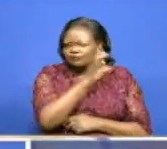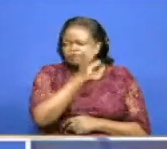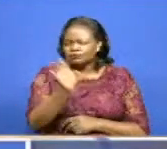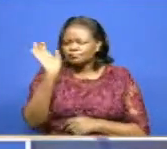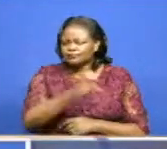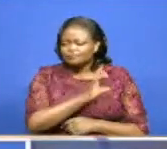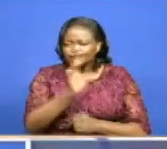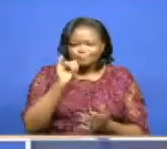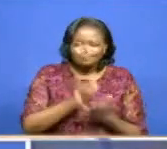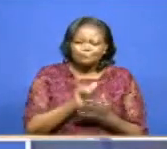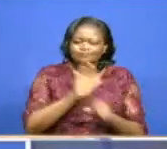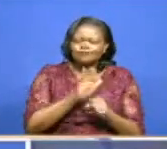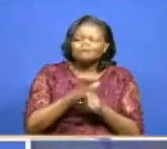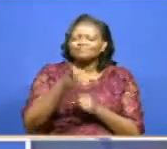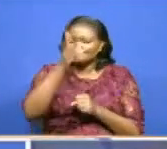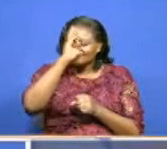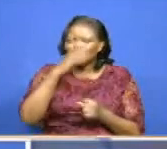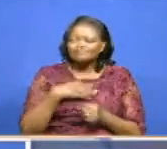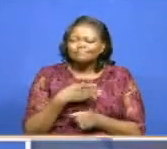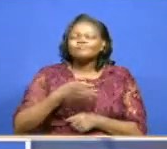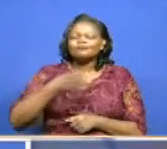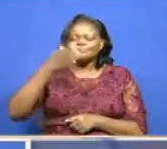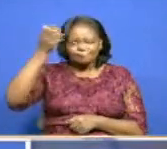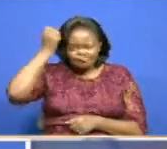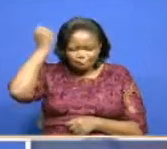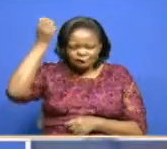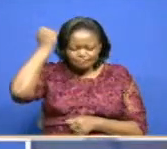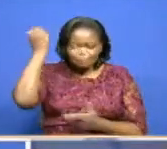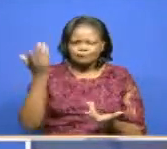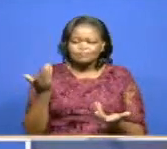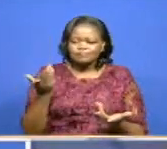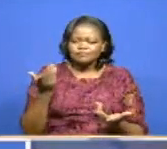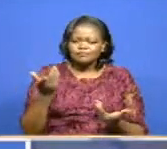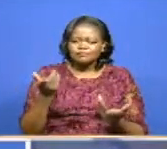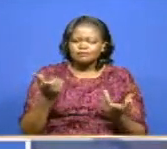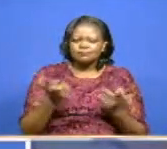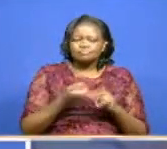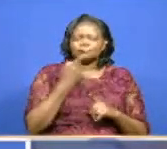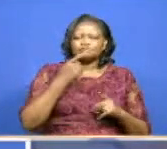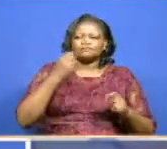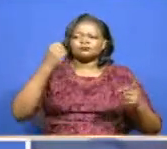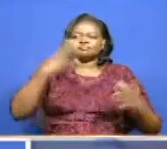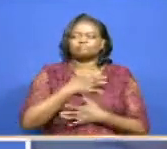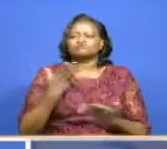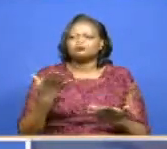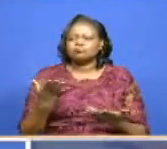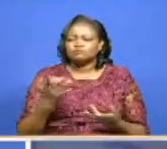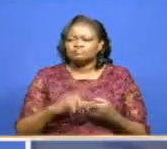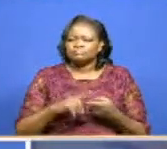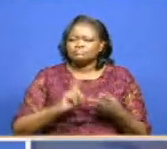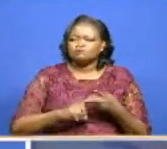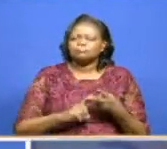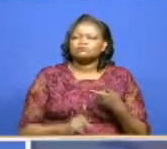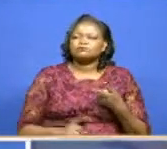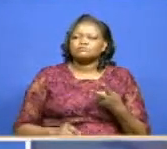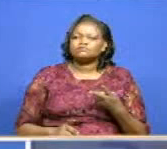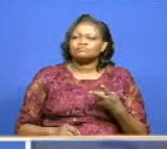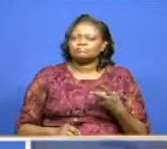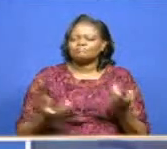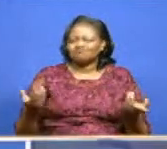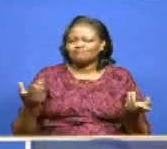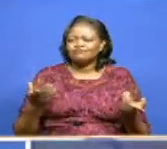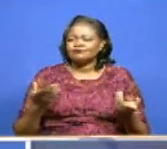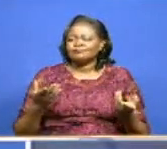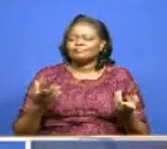a lot in many officers. So the first is a trauma followed by the tendency now